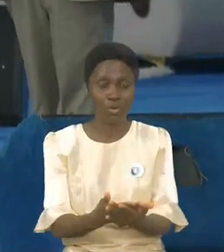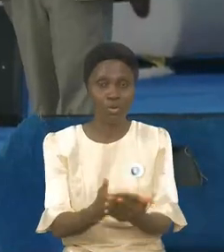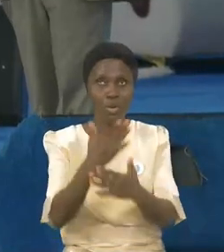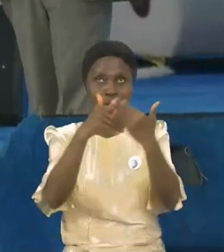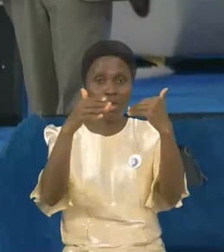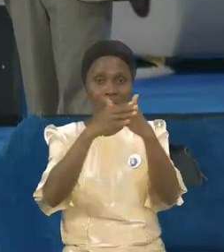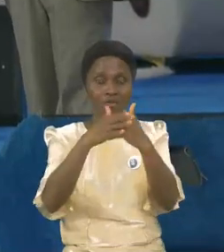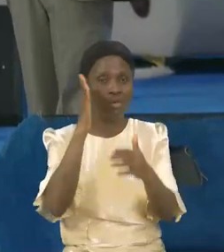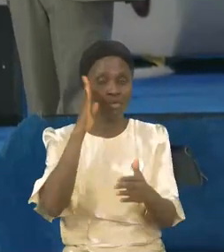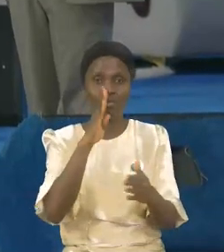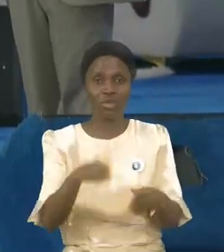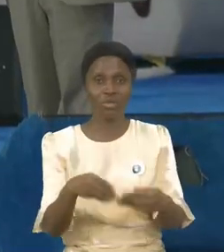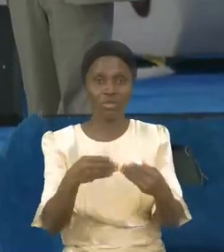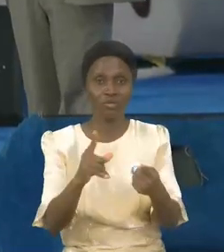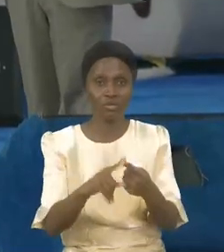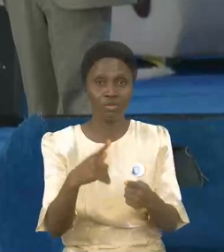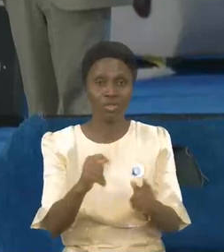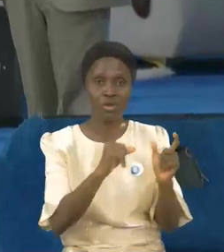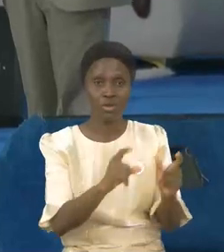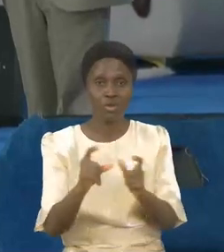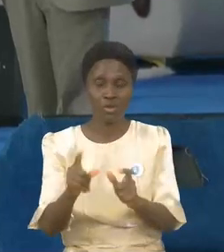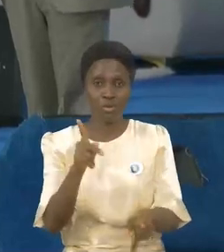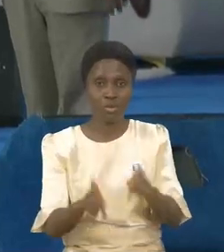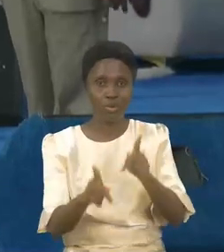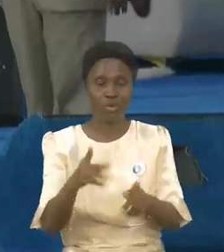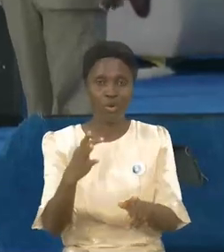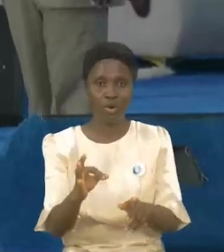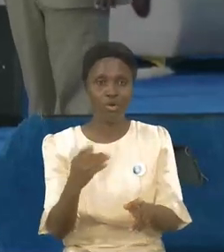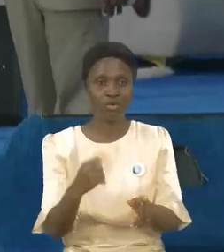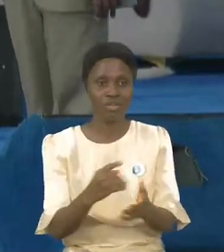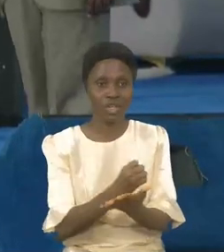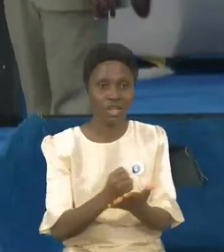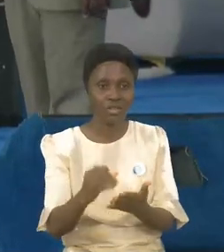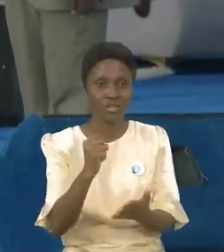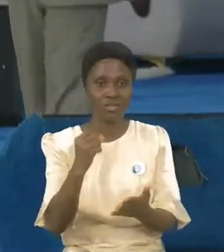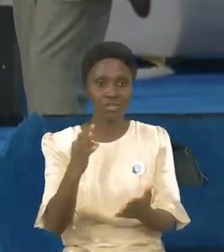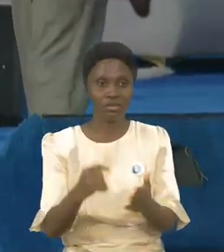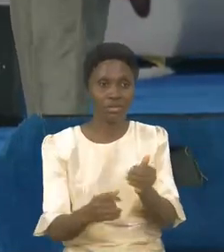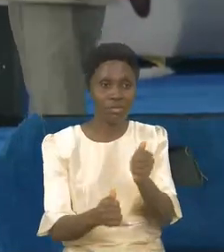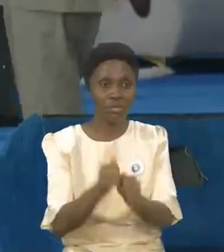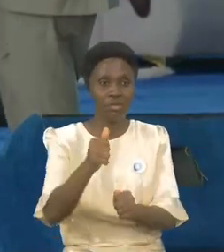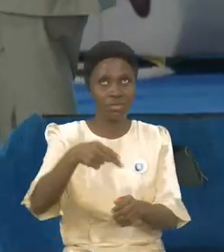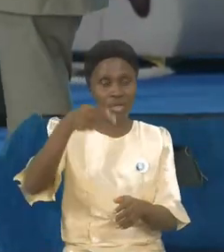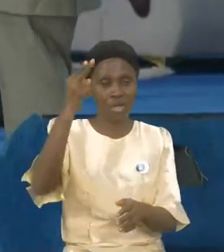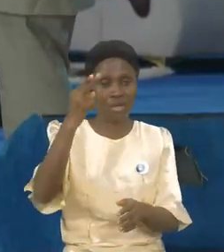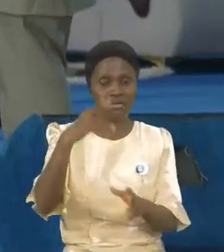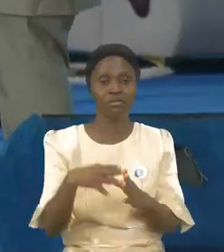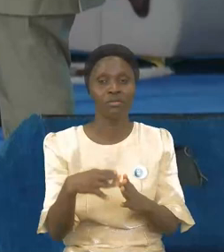royaumes qui sont sous les cieux seront donnés au peuple des saints